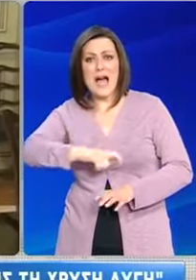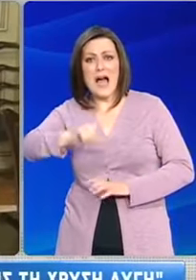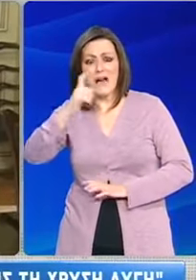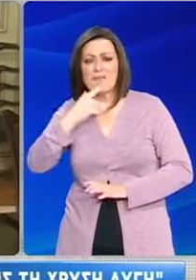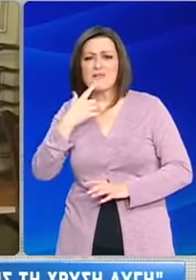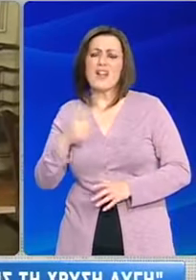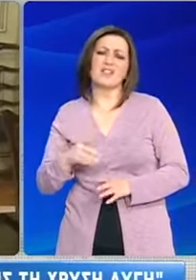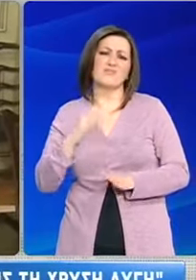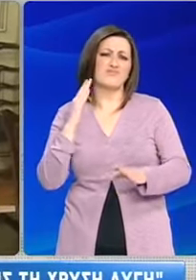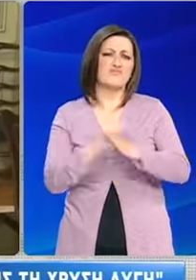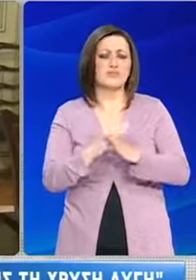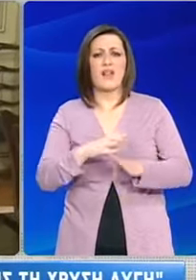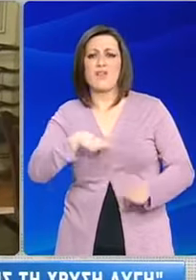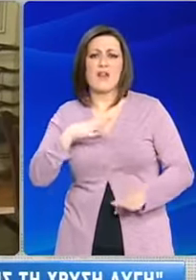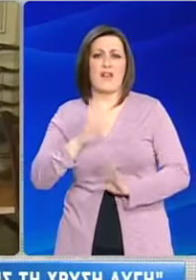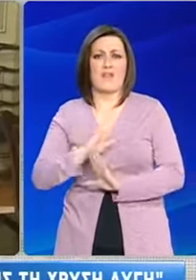Υπότιτλοι AUTHORWAVE